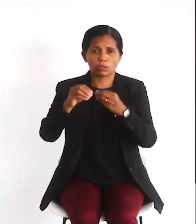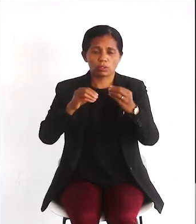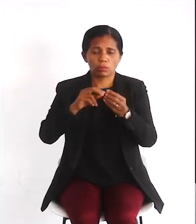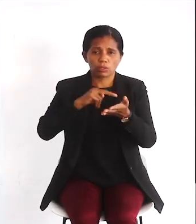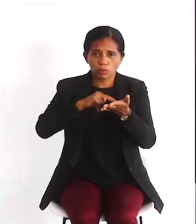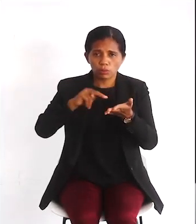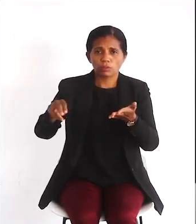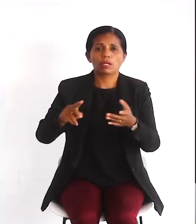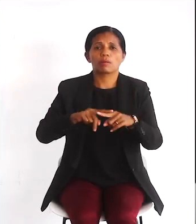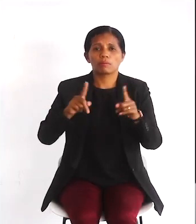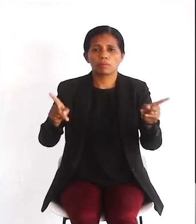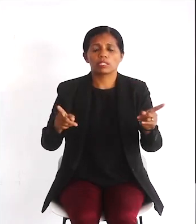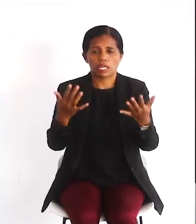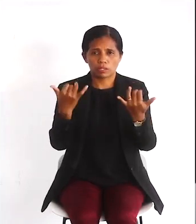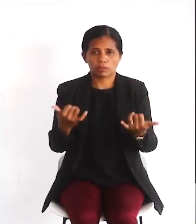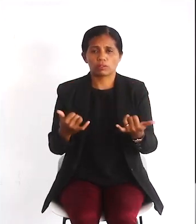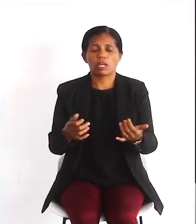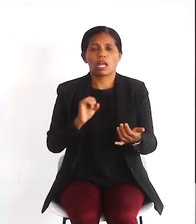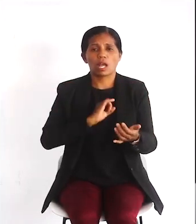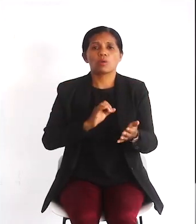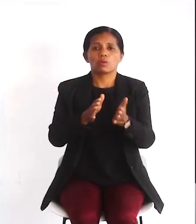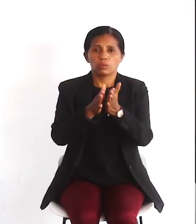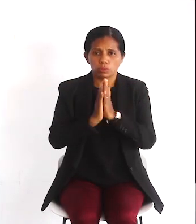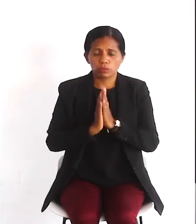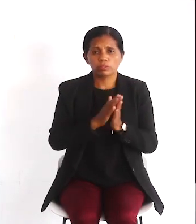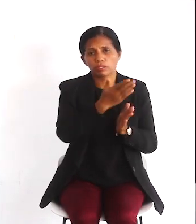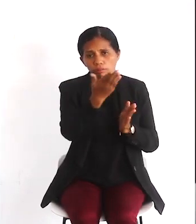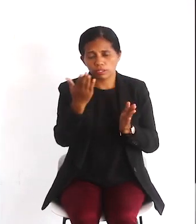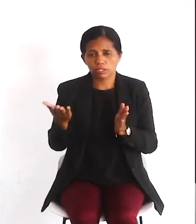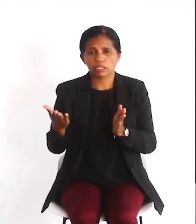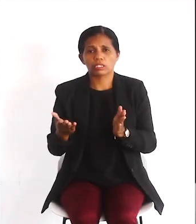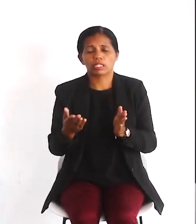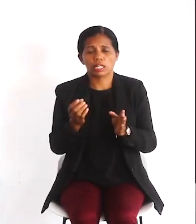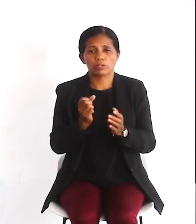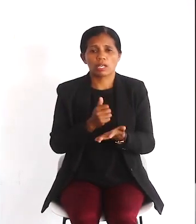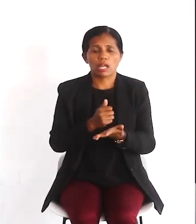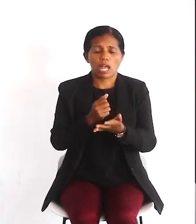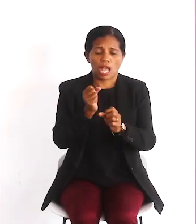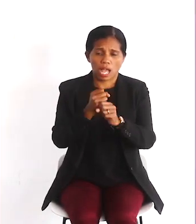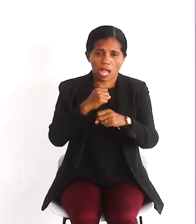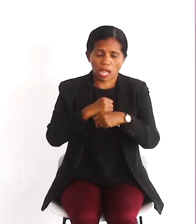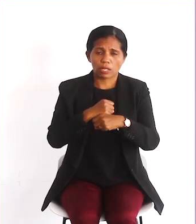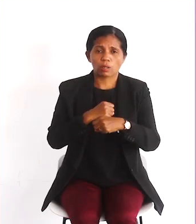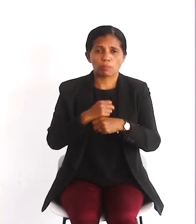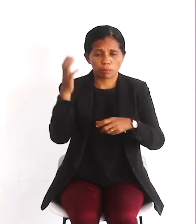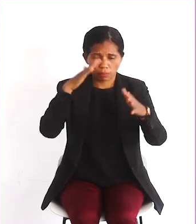sira, mai be, ba agora, hau husu alin sira ato resolve problema sira tuir mai.